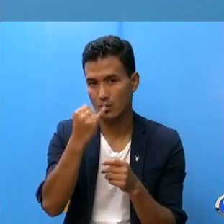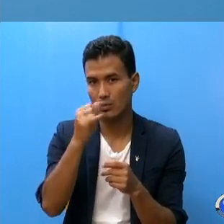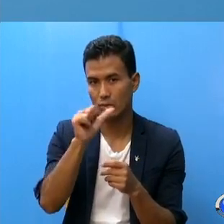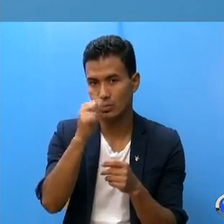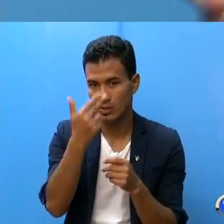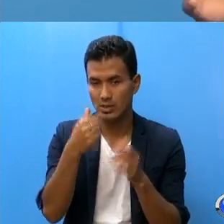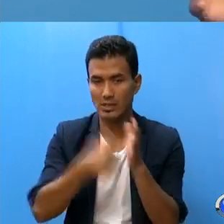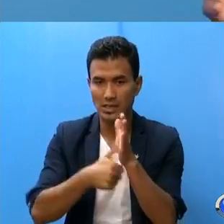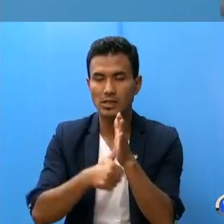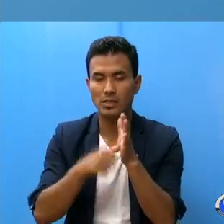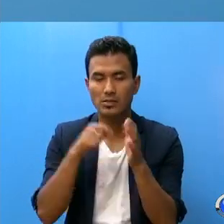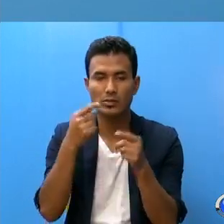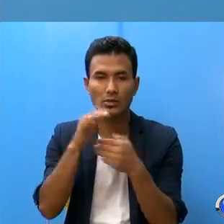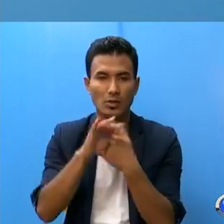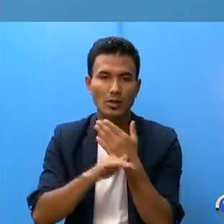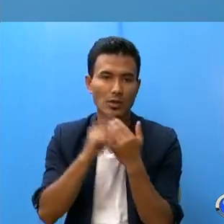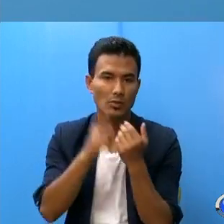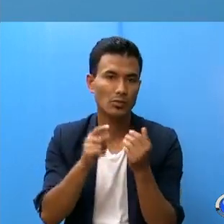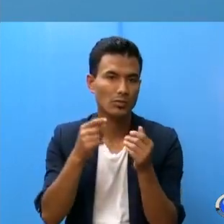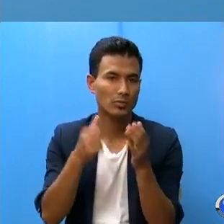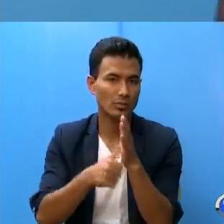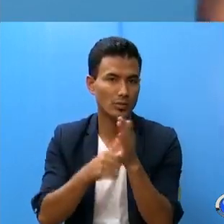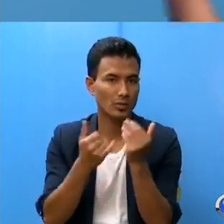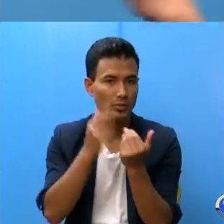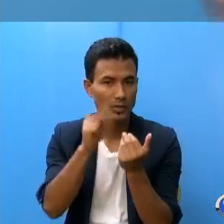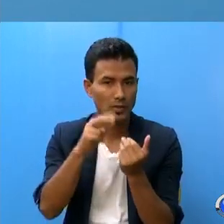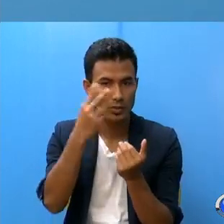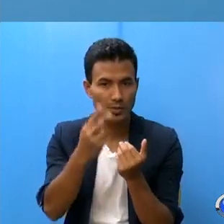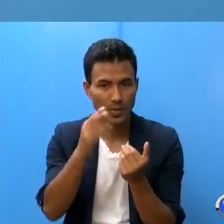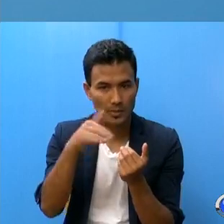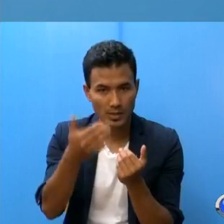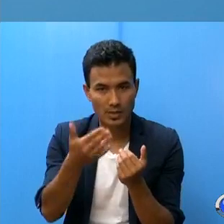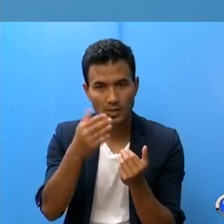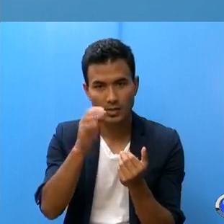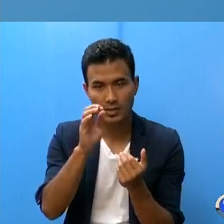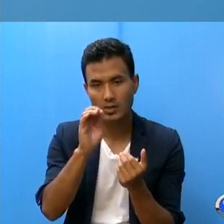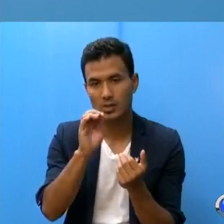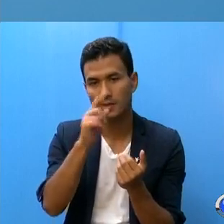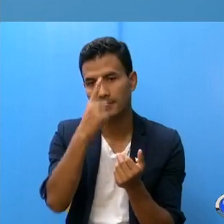छीन पर सेड़ पर गरो